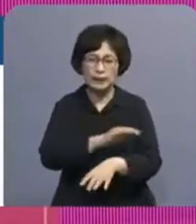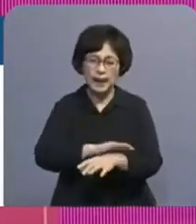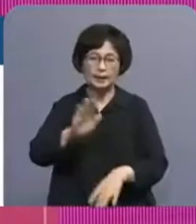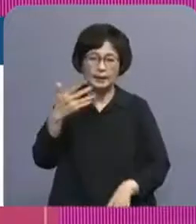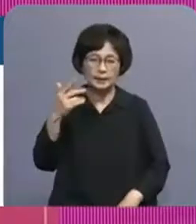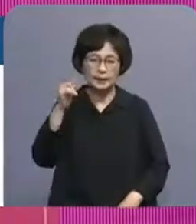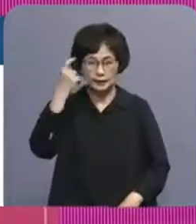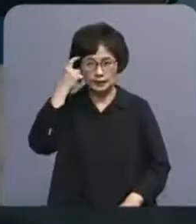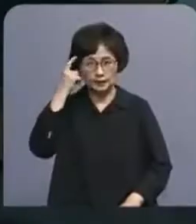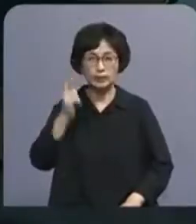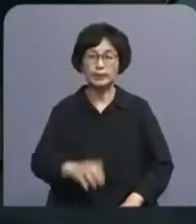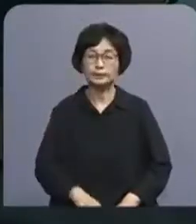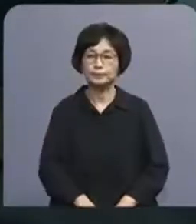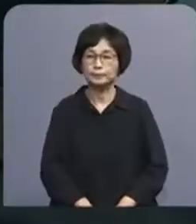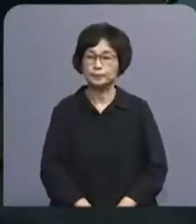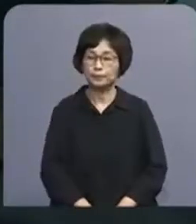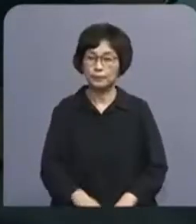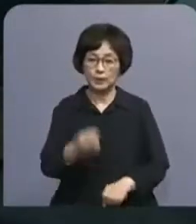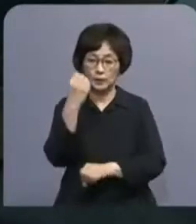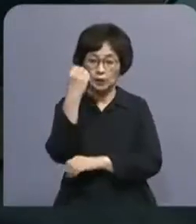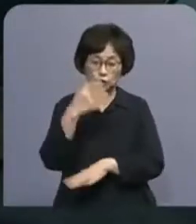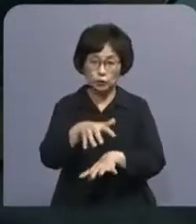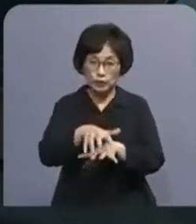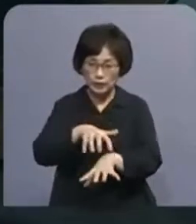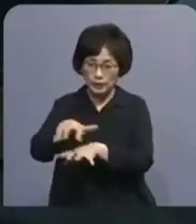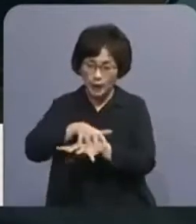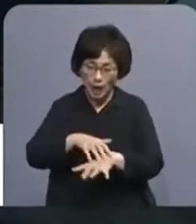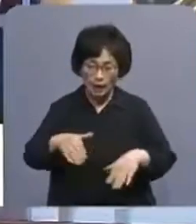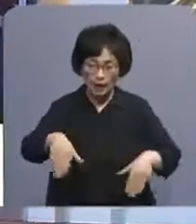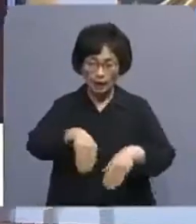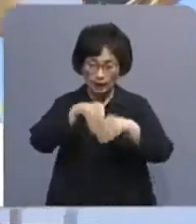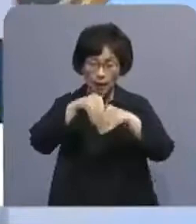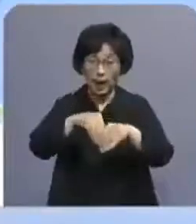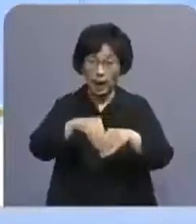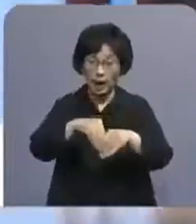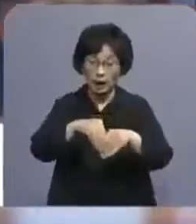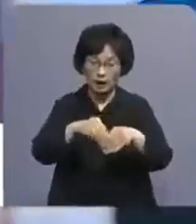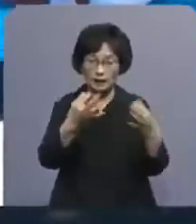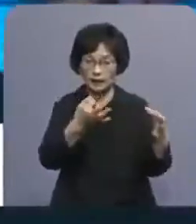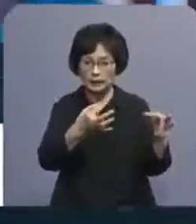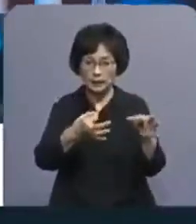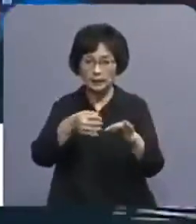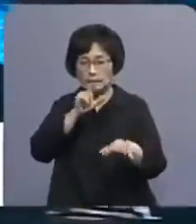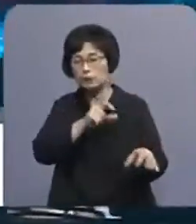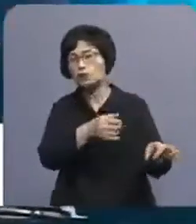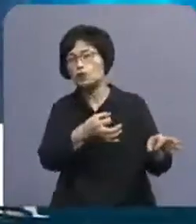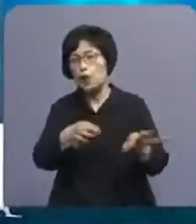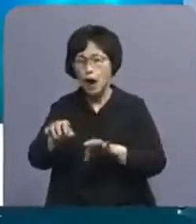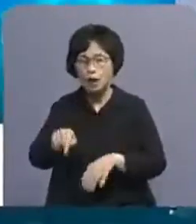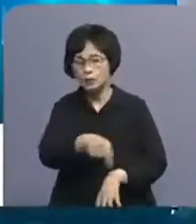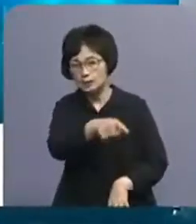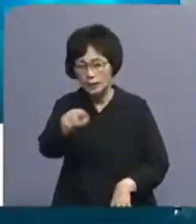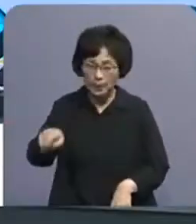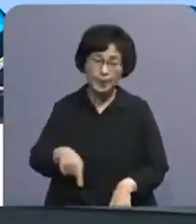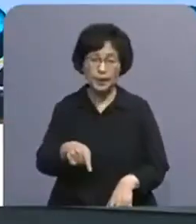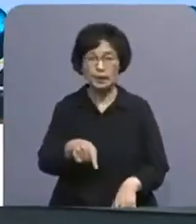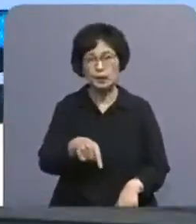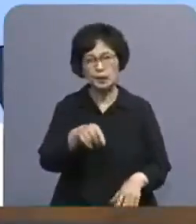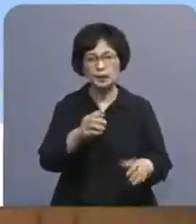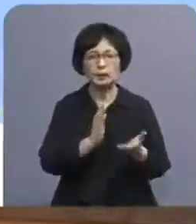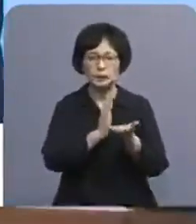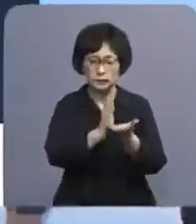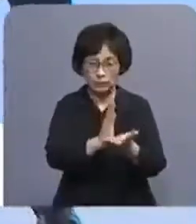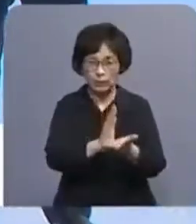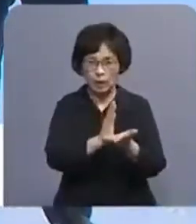거라 생각합니다 기초단체들이 맺은 협약서에는 낙동강 협의체를 구성하고 생태탐방성과 수상을